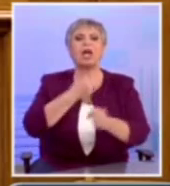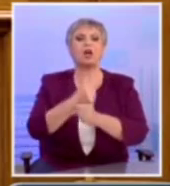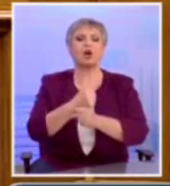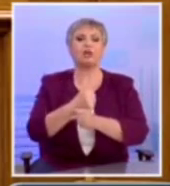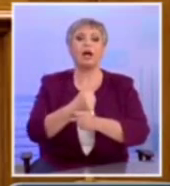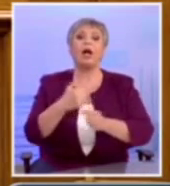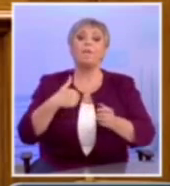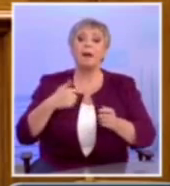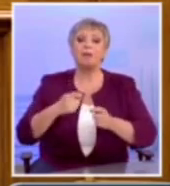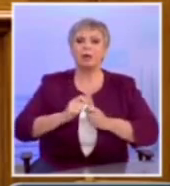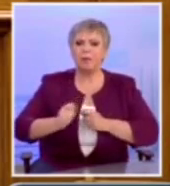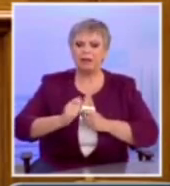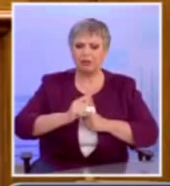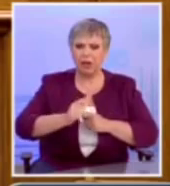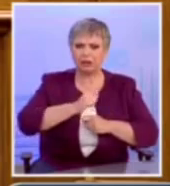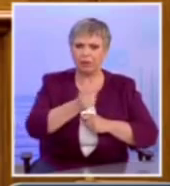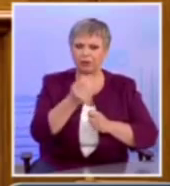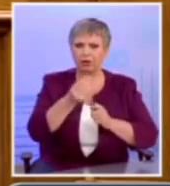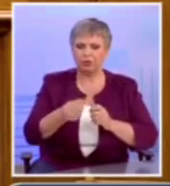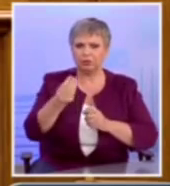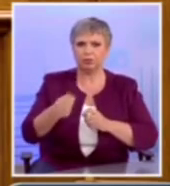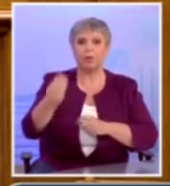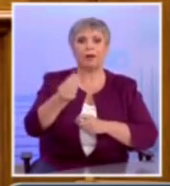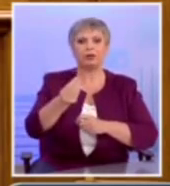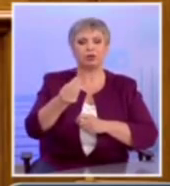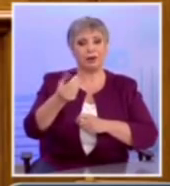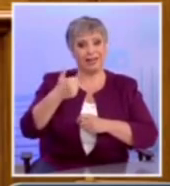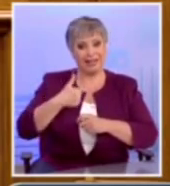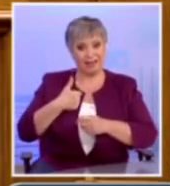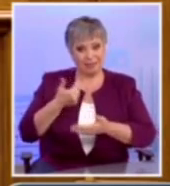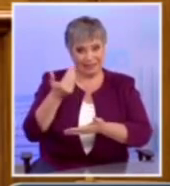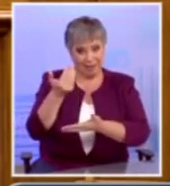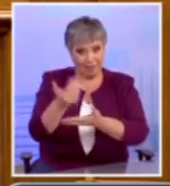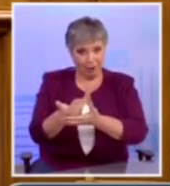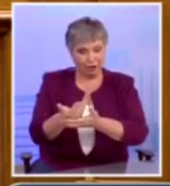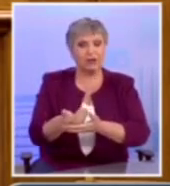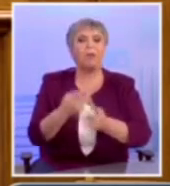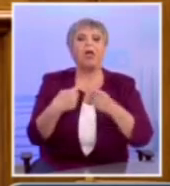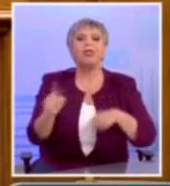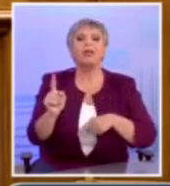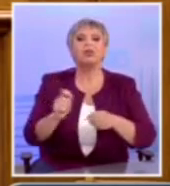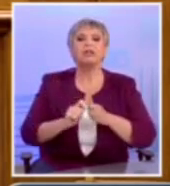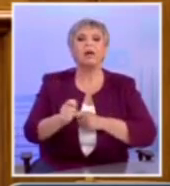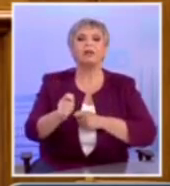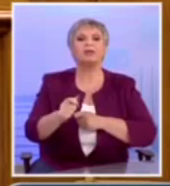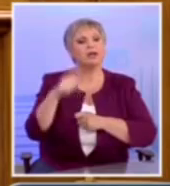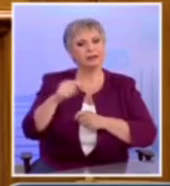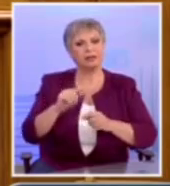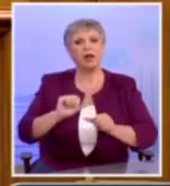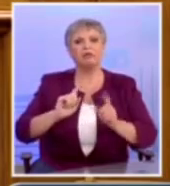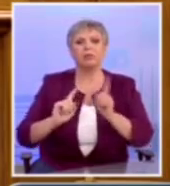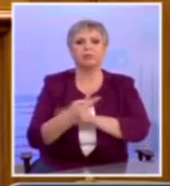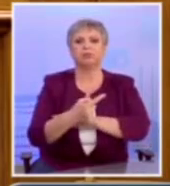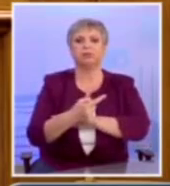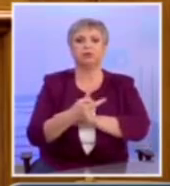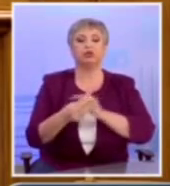μέτρων. Το αντιστρέψαμε εμείς. Και πώς το αντιστρέψαμε? Βάζοντας καινούργια μέτρα, αλλά όχι μέτρα ηφαισιακά για να μειωθούν